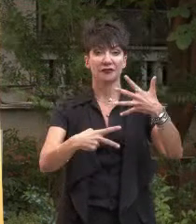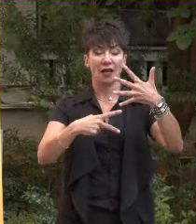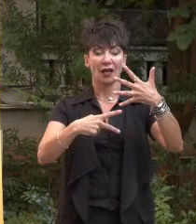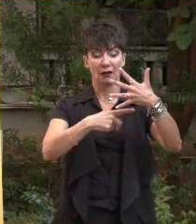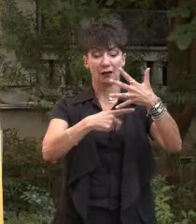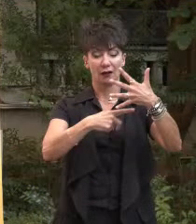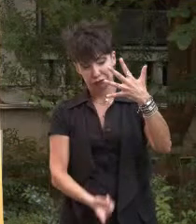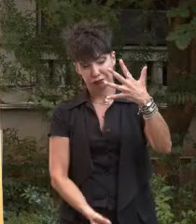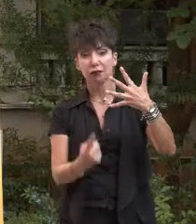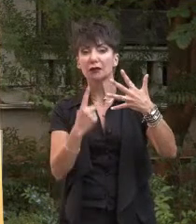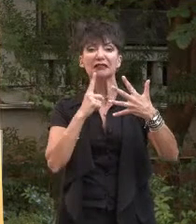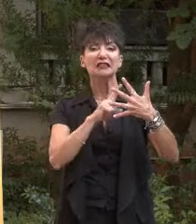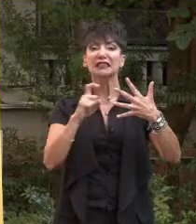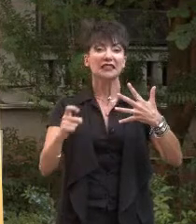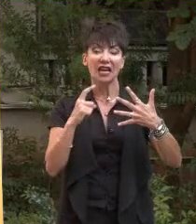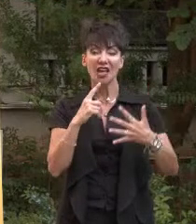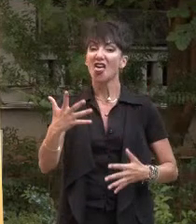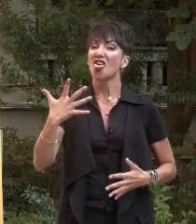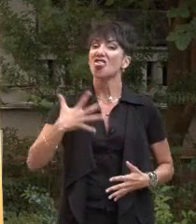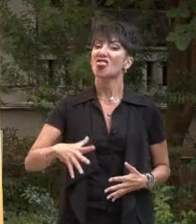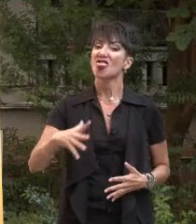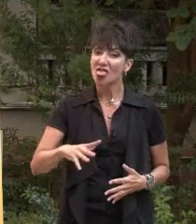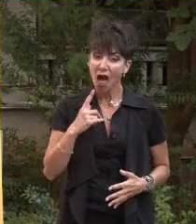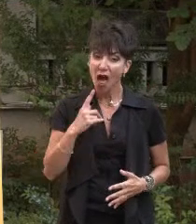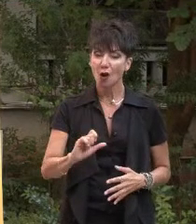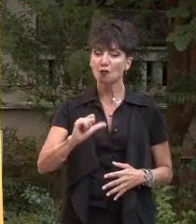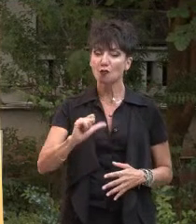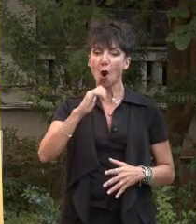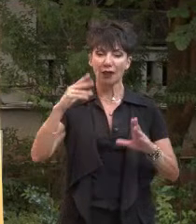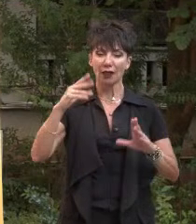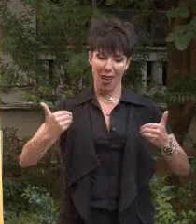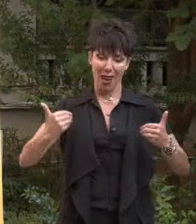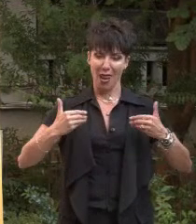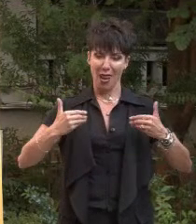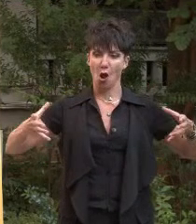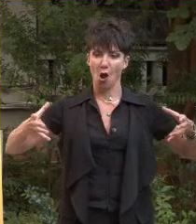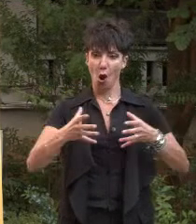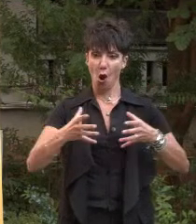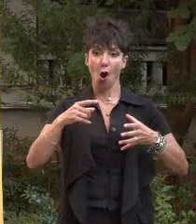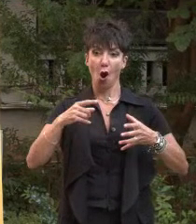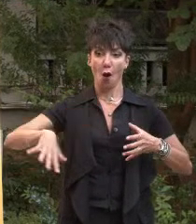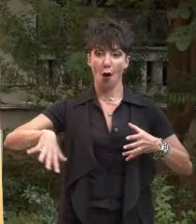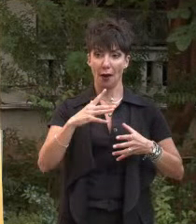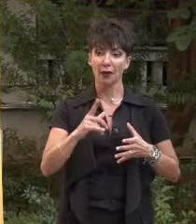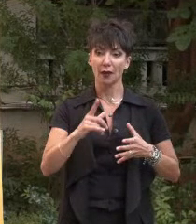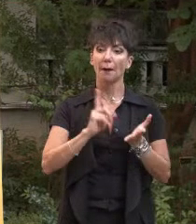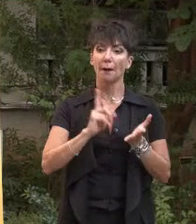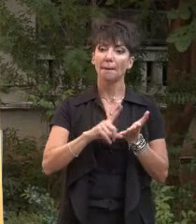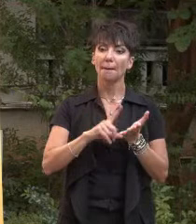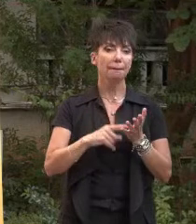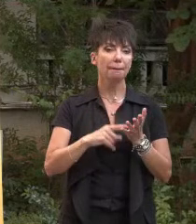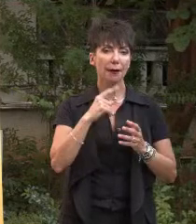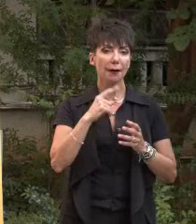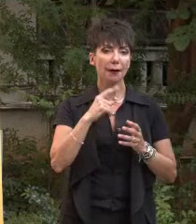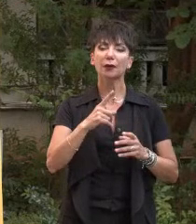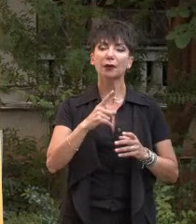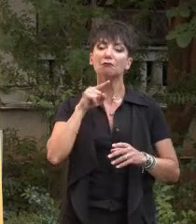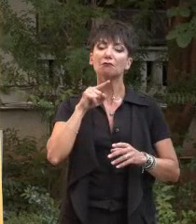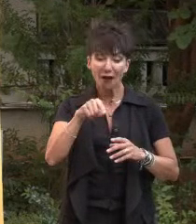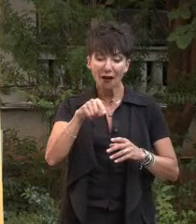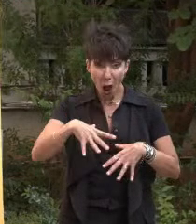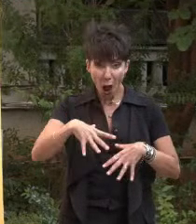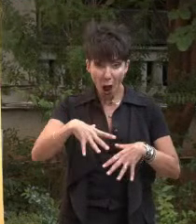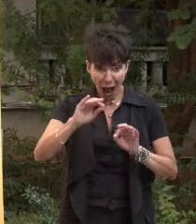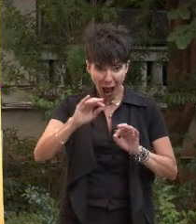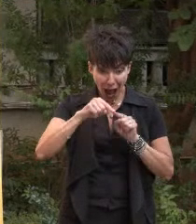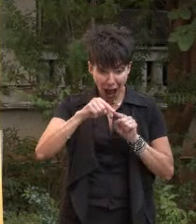του κινήματός μας. Θέλουμε λοιπόν η νεότητα, ο τομέας νεότητας, να μπορέσει να αποτελέσει